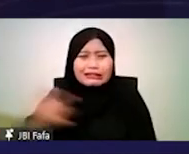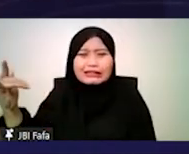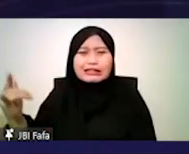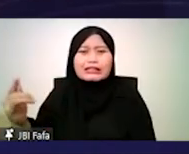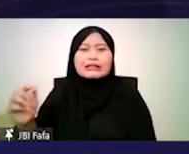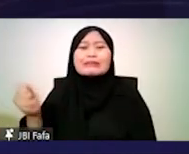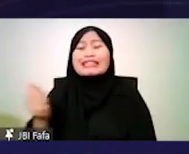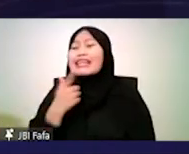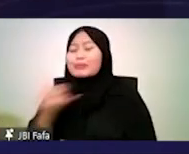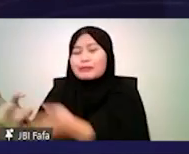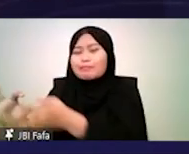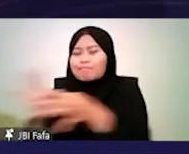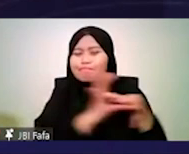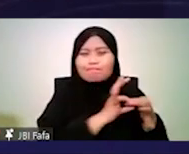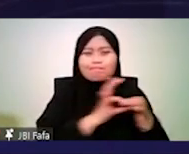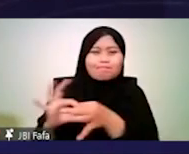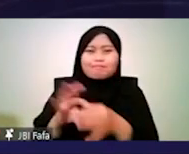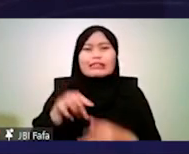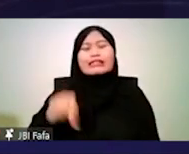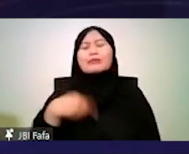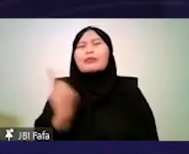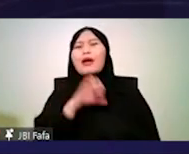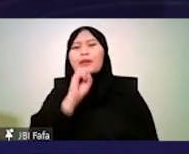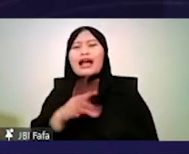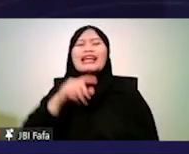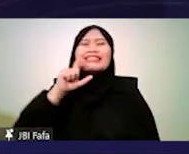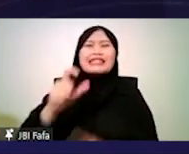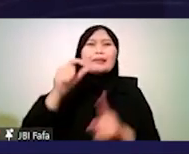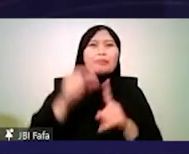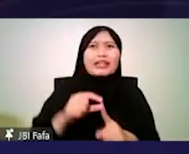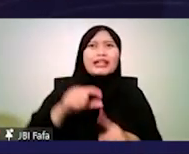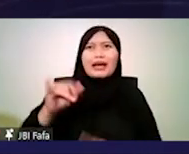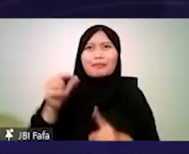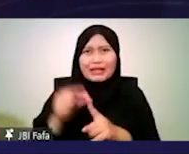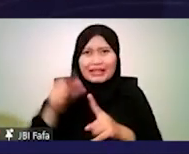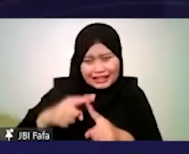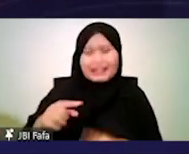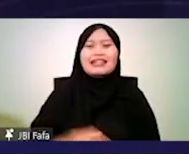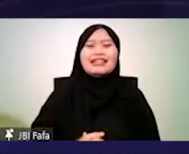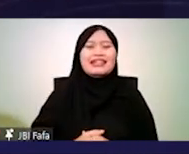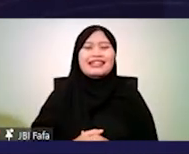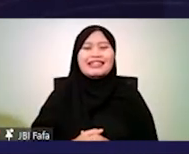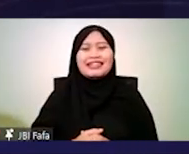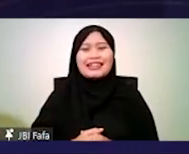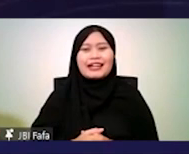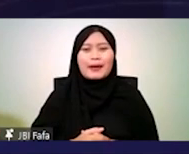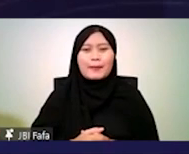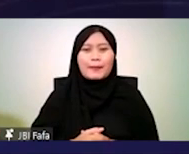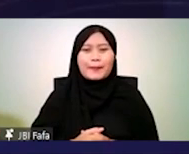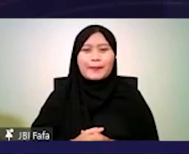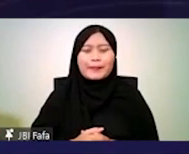terintegrasi itu yang kita sebut TV IPB integrated apa Eh